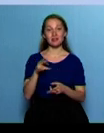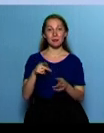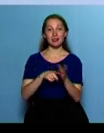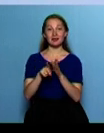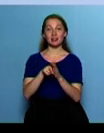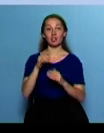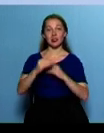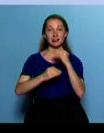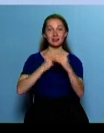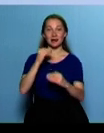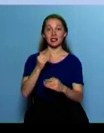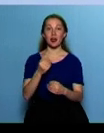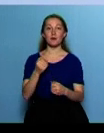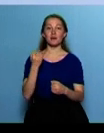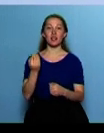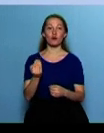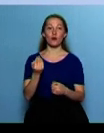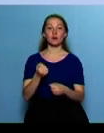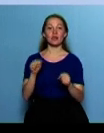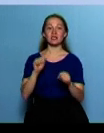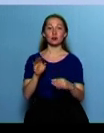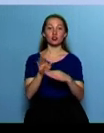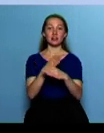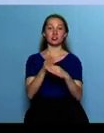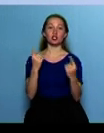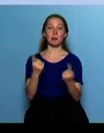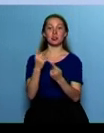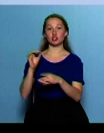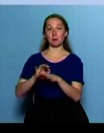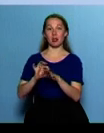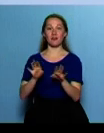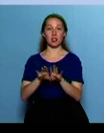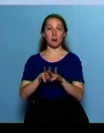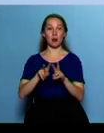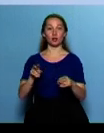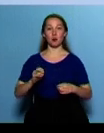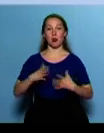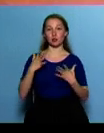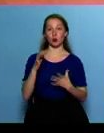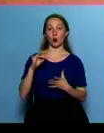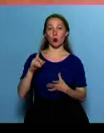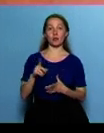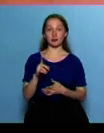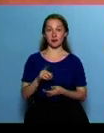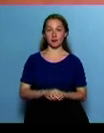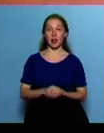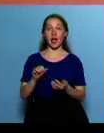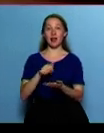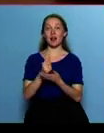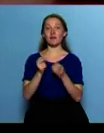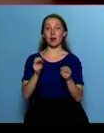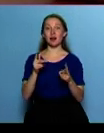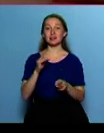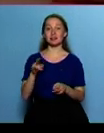стадиях практически невозможно различить с обычными заболеваниями, с простудой, с вирусной инфекцией. Главная же опасность гриппа,